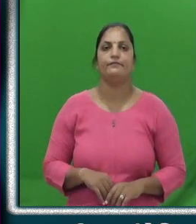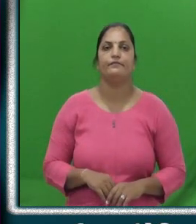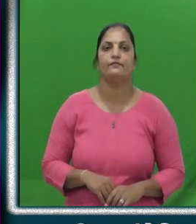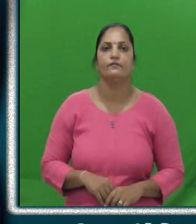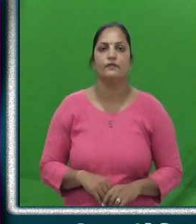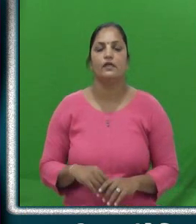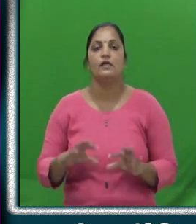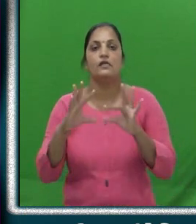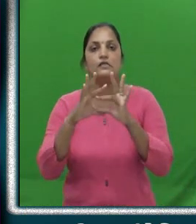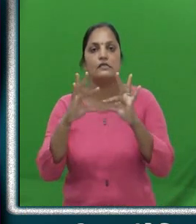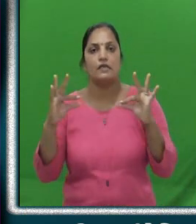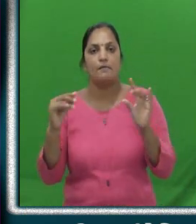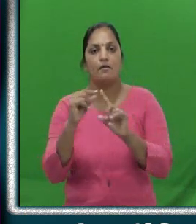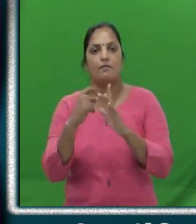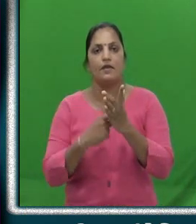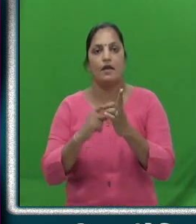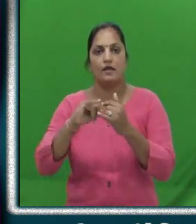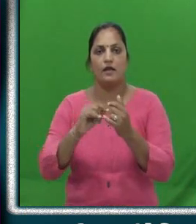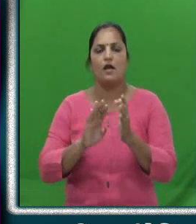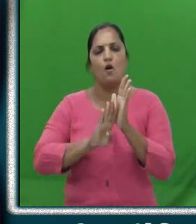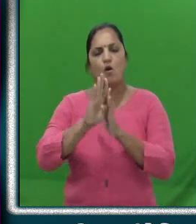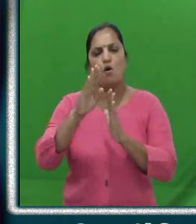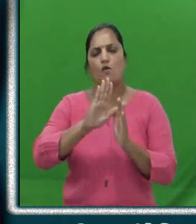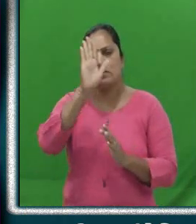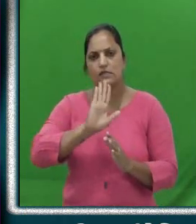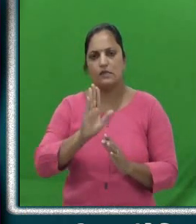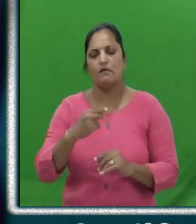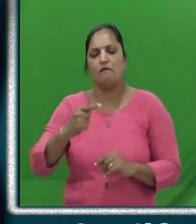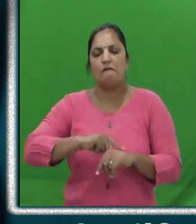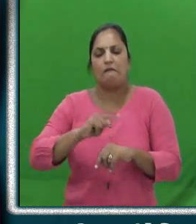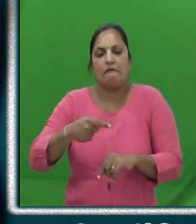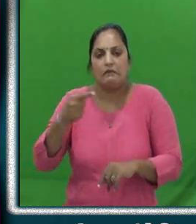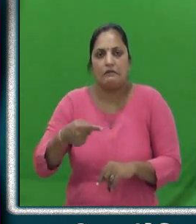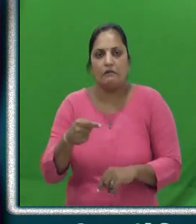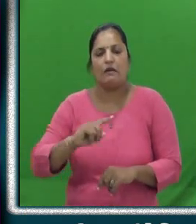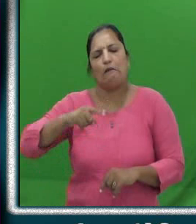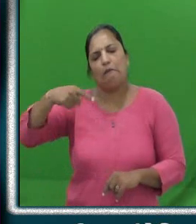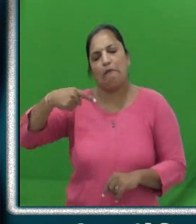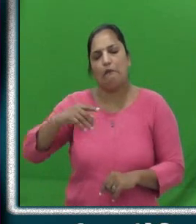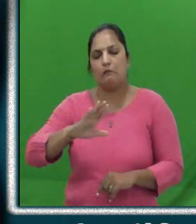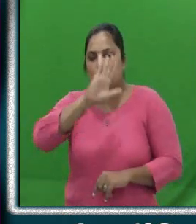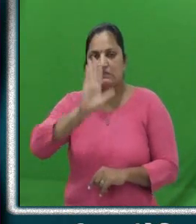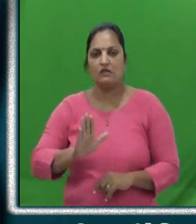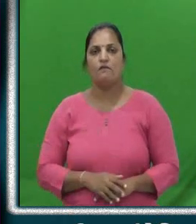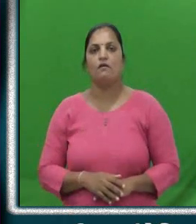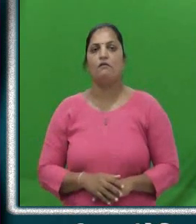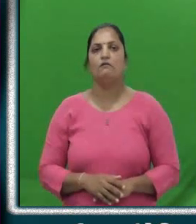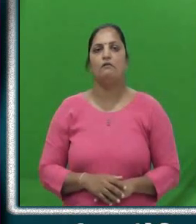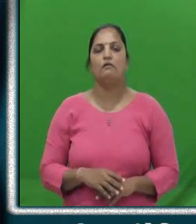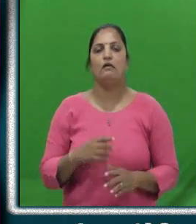અંદર સિમ્પલ પ્રેઝન્ટ ટેન્સના જે કીવર્ડ્સ આવે ને ઓલવેઝ નેવર ઓફન સમટાઇમ્સ ઓલમોસ્ટ